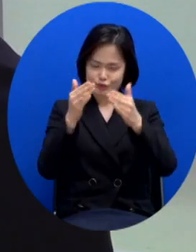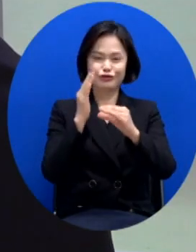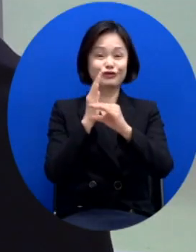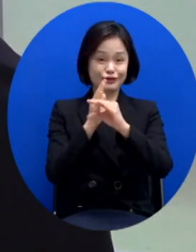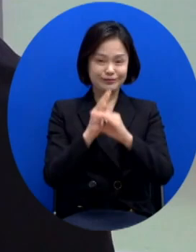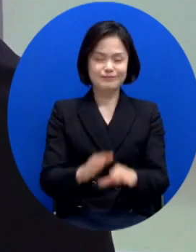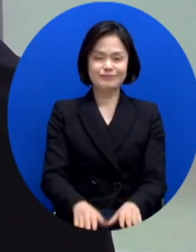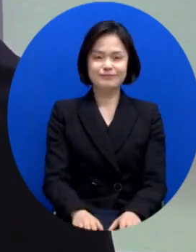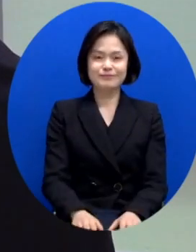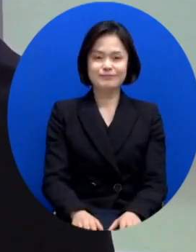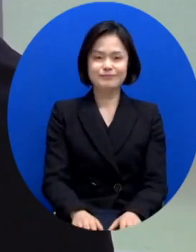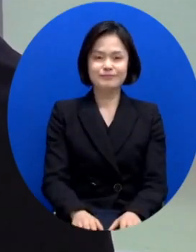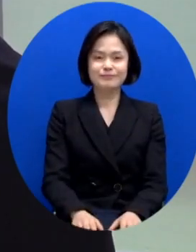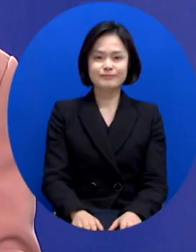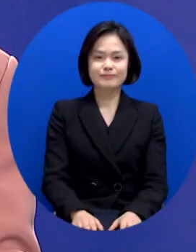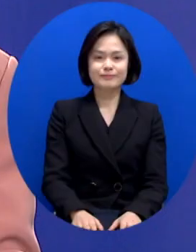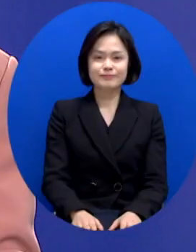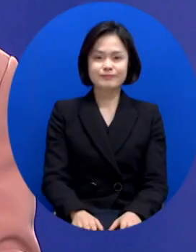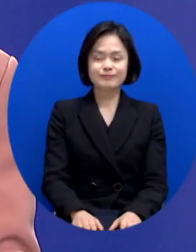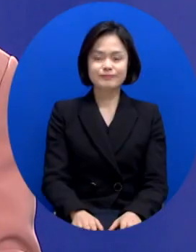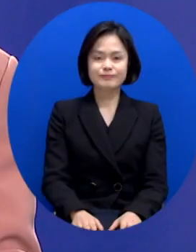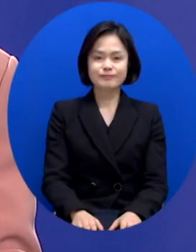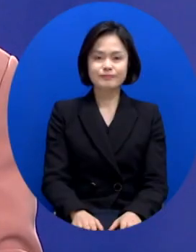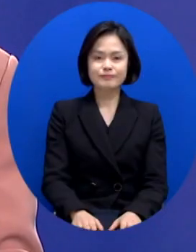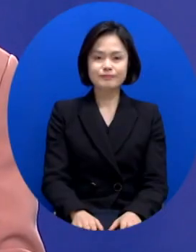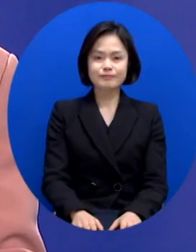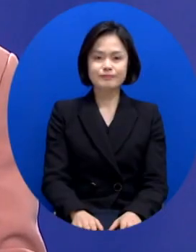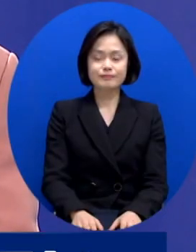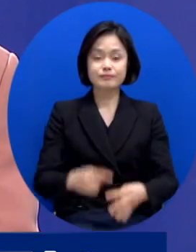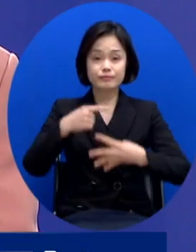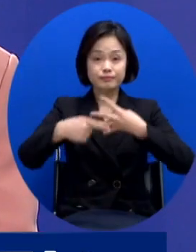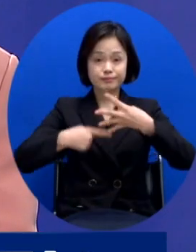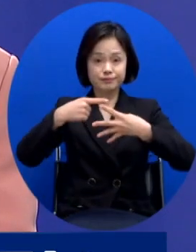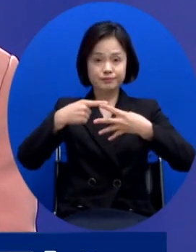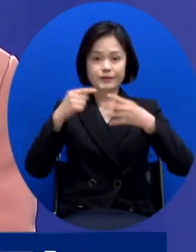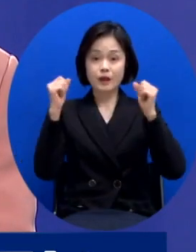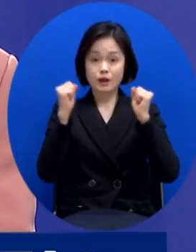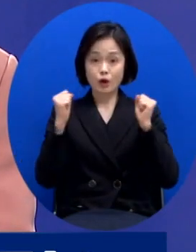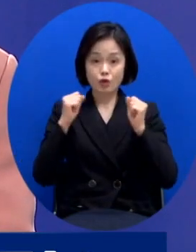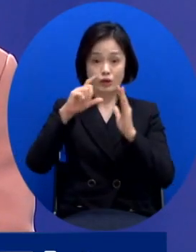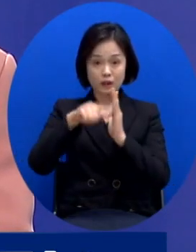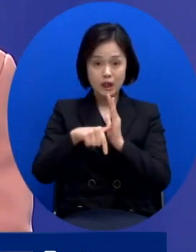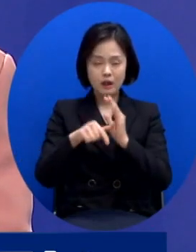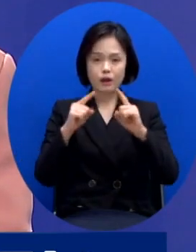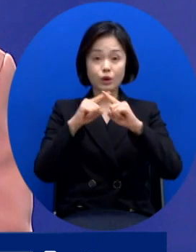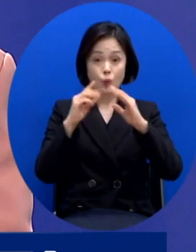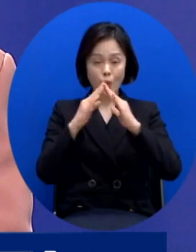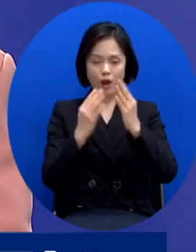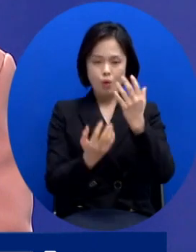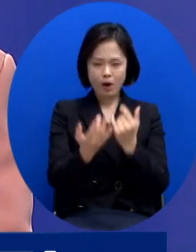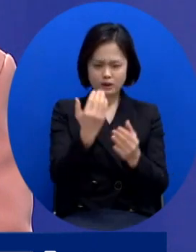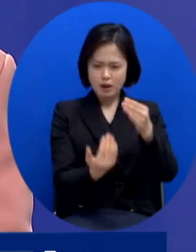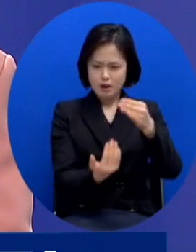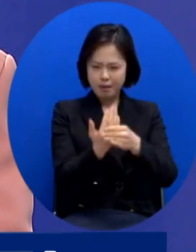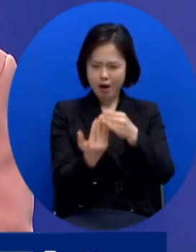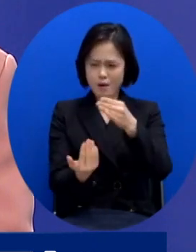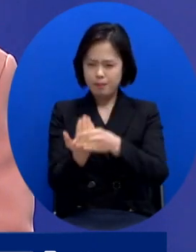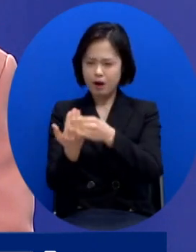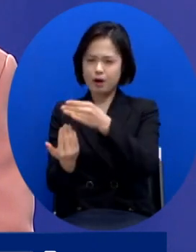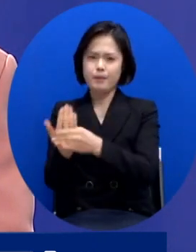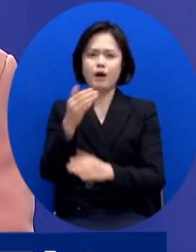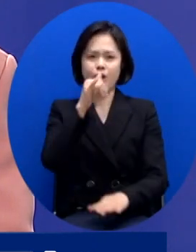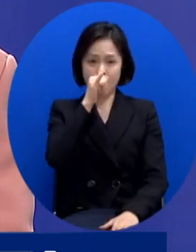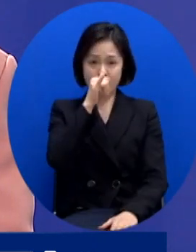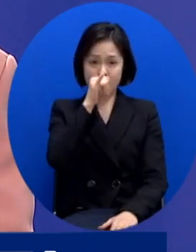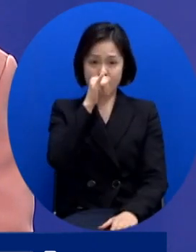최대 집니다 겨울철이 되면 교회에서도 화제를 비롯한 각종 사건 사고가 발생합니다